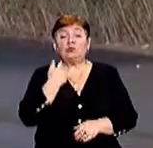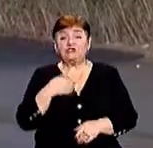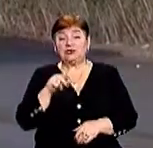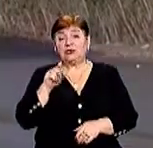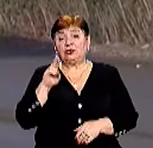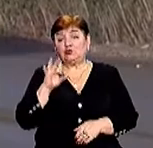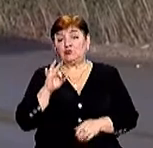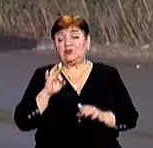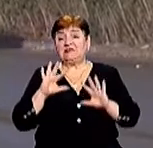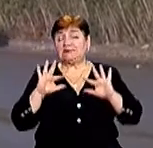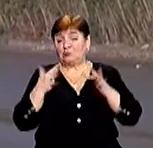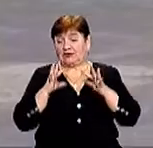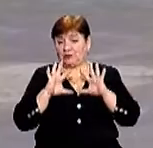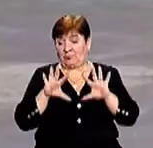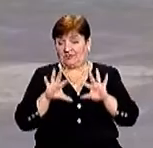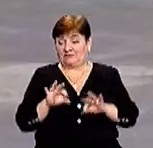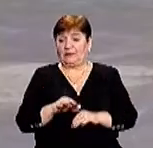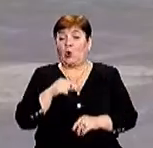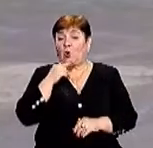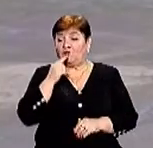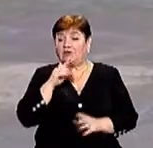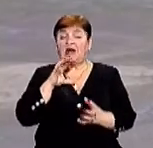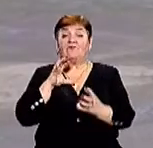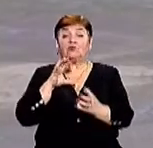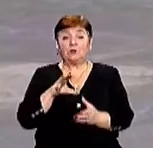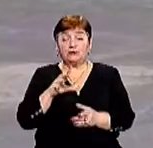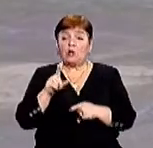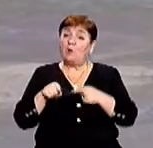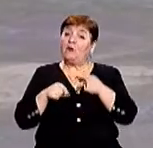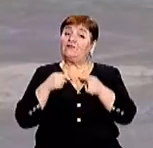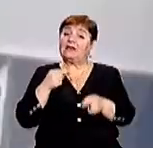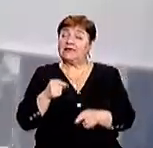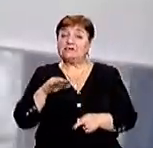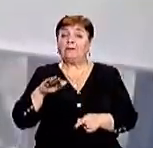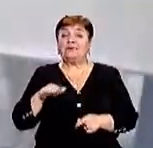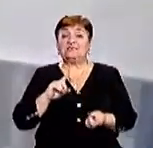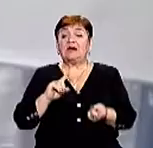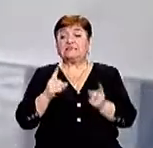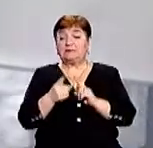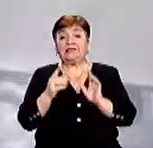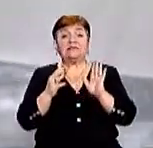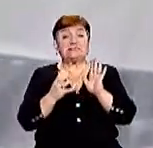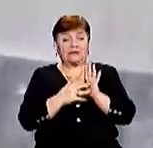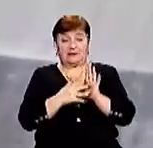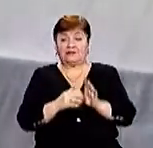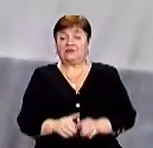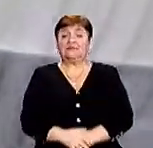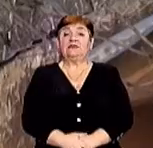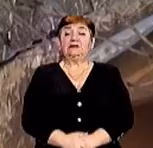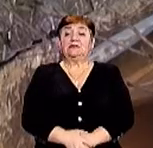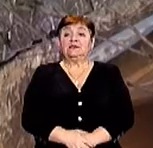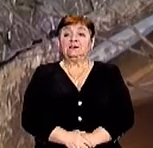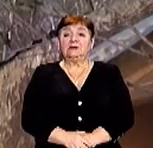цю ситуацію. Олександр Ковальчук говорить, автобус повернеться на маршрут після заміни скла. Ірина Олах, Іван